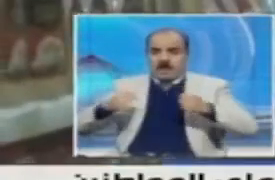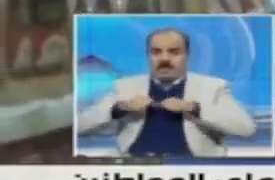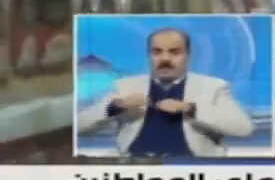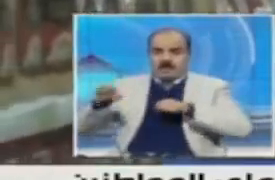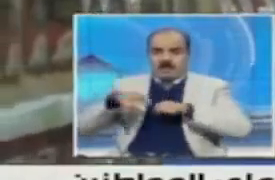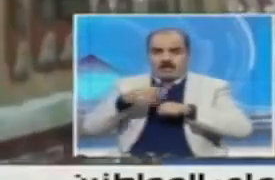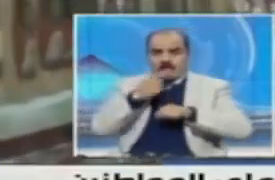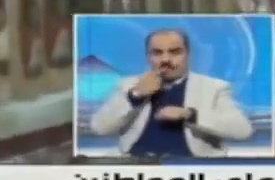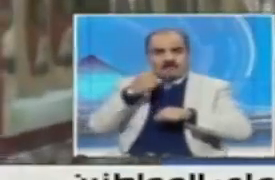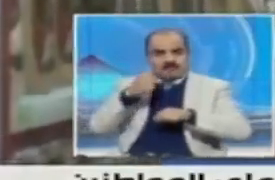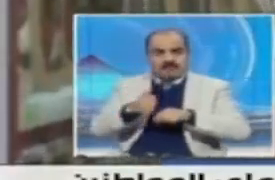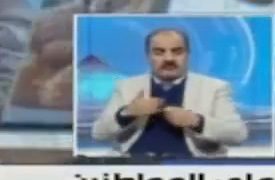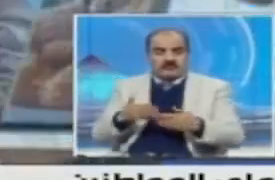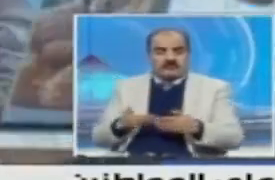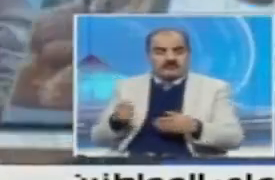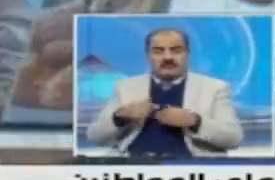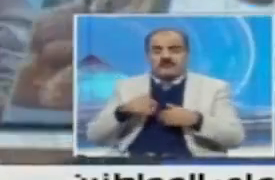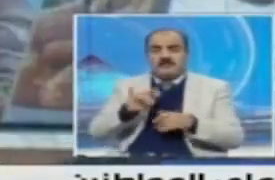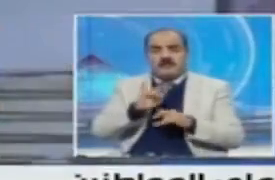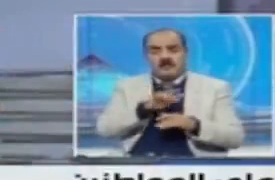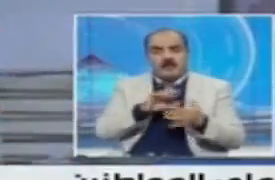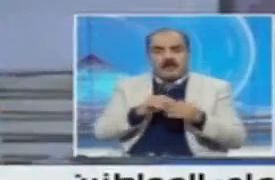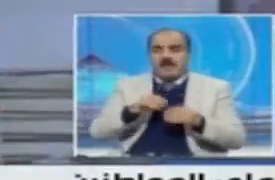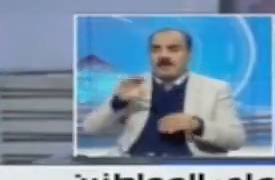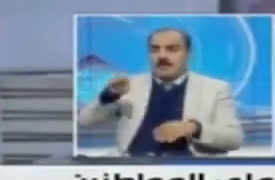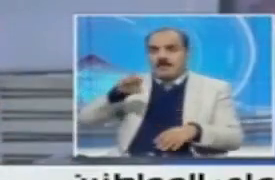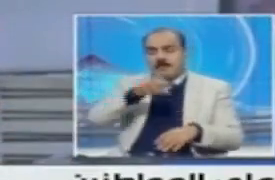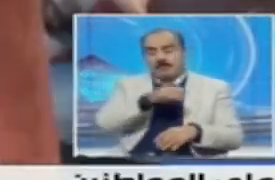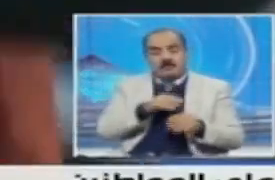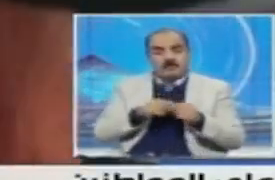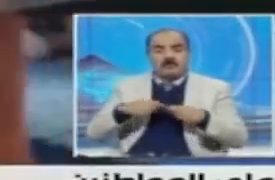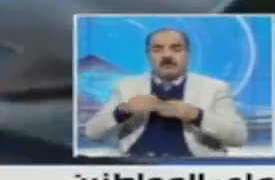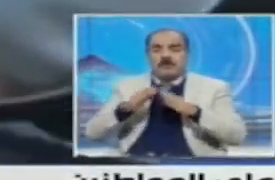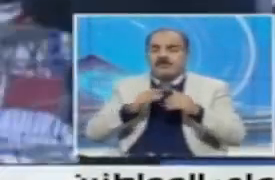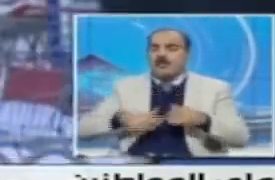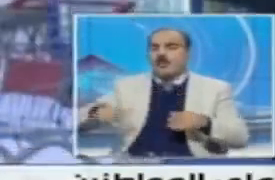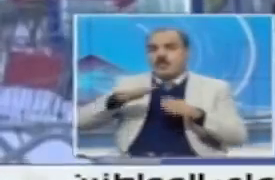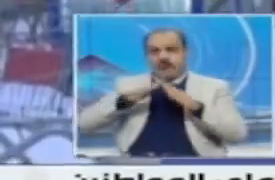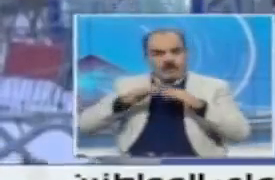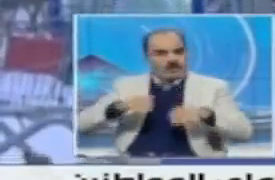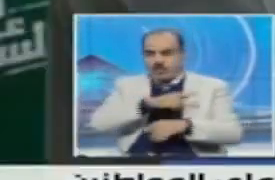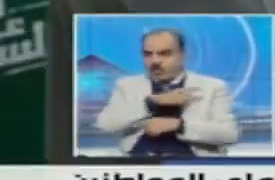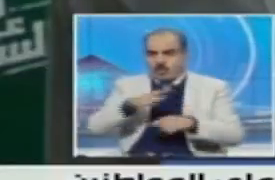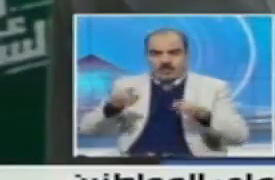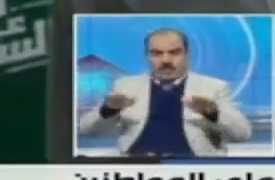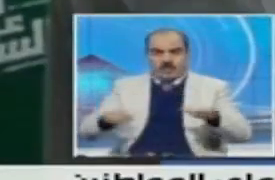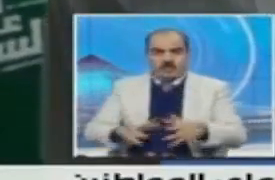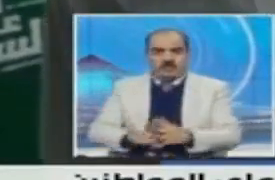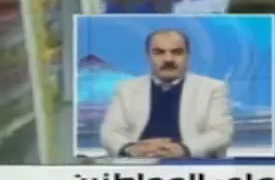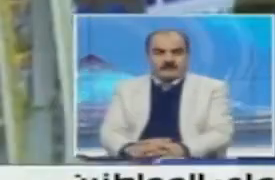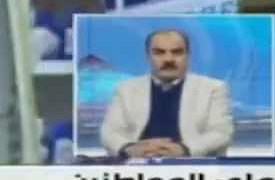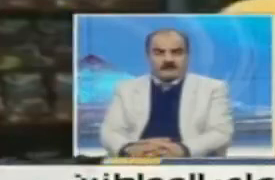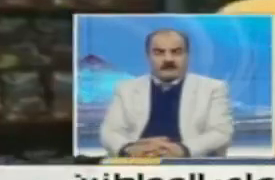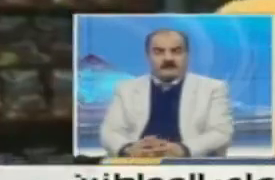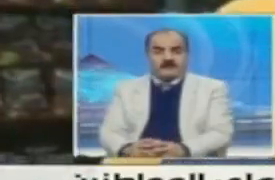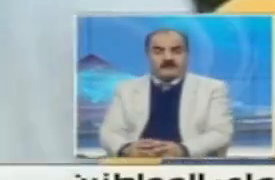وجودة عالية، وذلك من خلال المجمعات والمنافذ المنتشرة بمختلف محافظات الجمهورية.